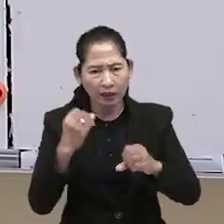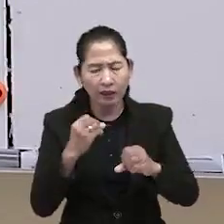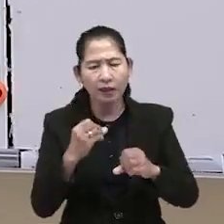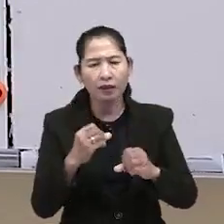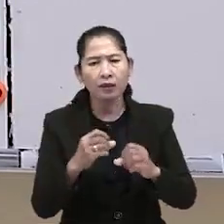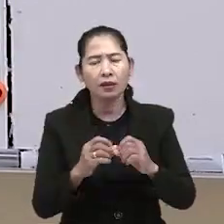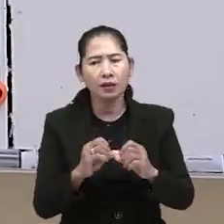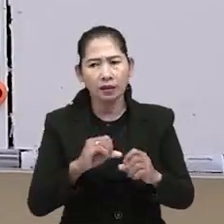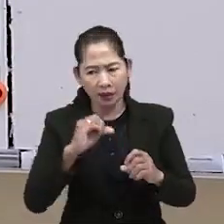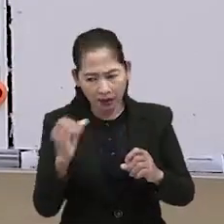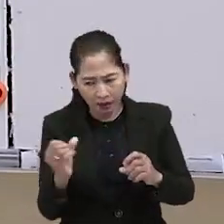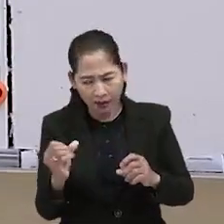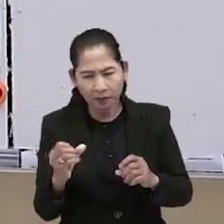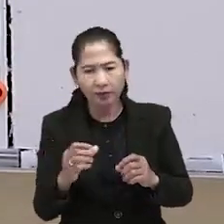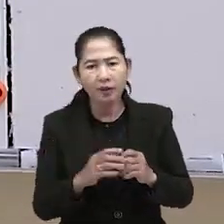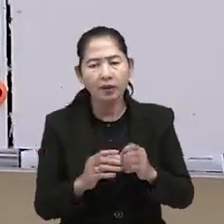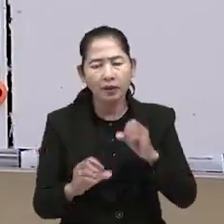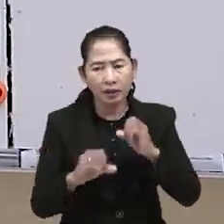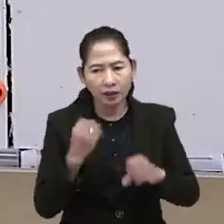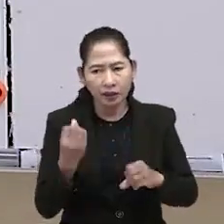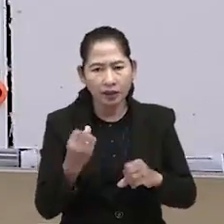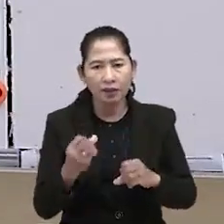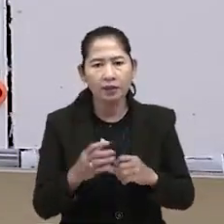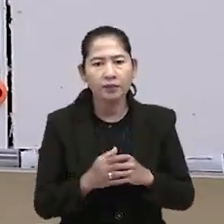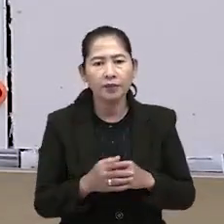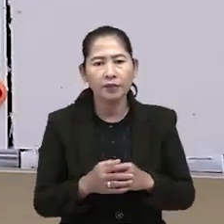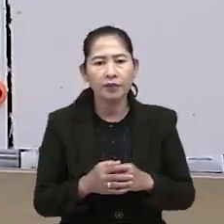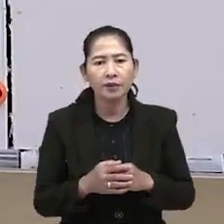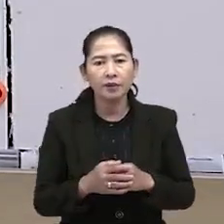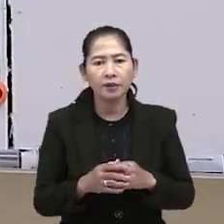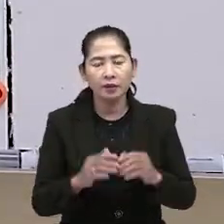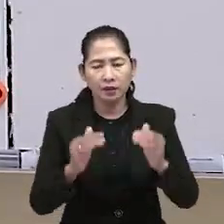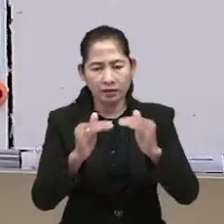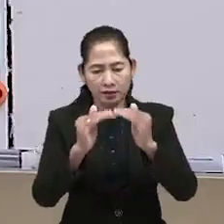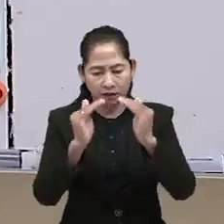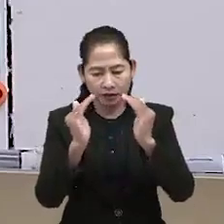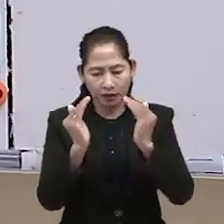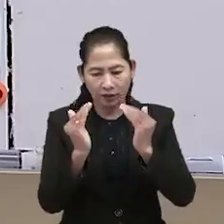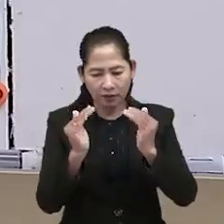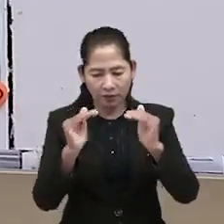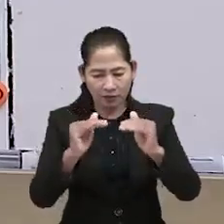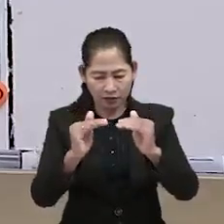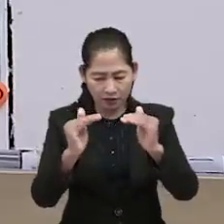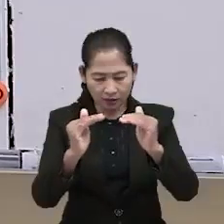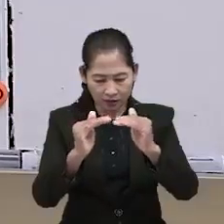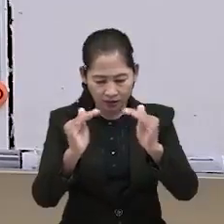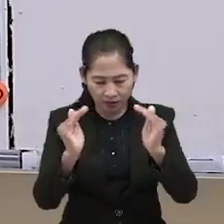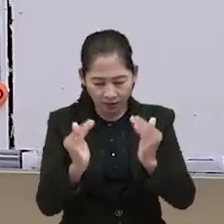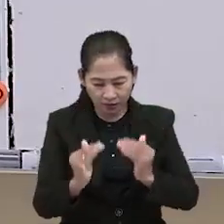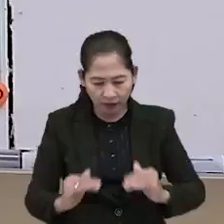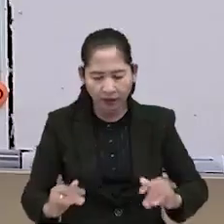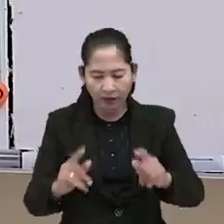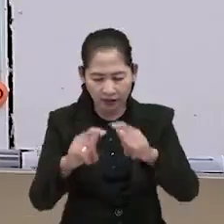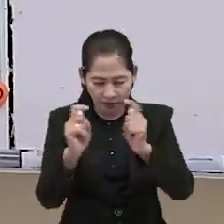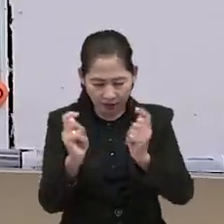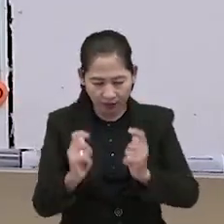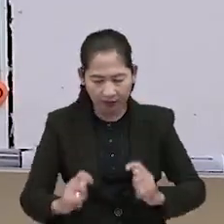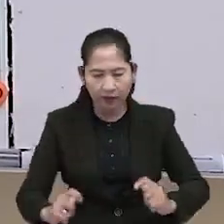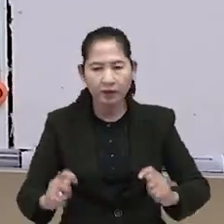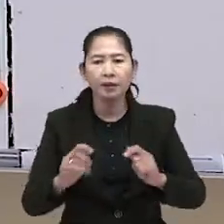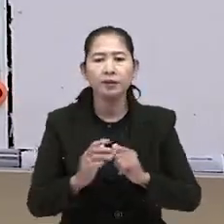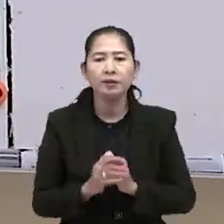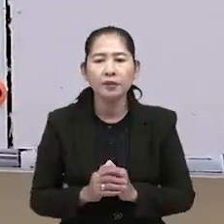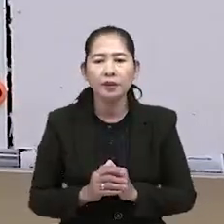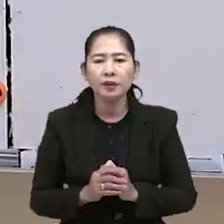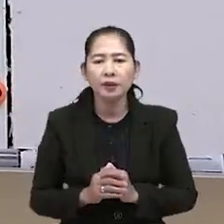ម្រាប់កូនពេកអញ្ចឹងអ្នកគ្រូដាក់មួយតែម្ដងទៅគឺកែប្រែមកជាថាសន្តានរៀងរើណាកូនណាសន្តាន